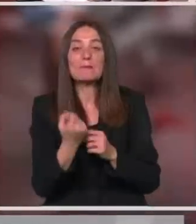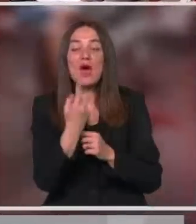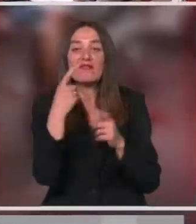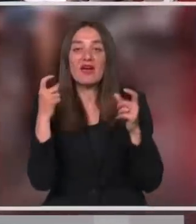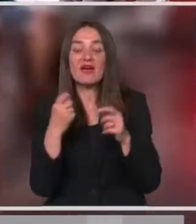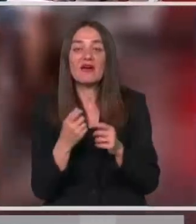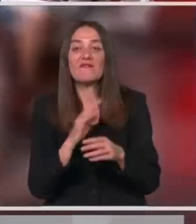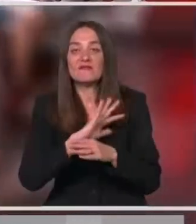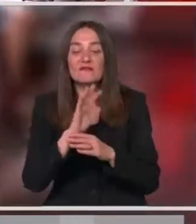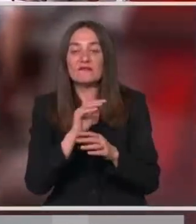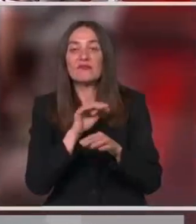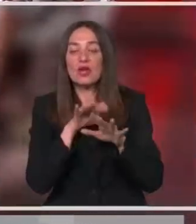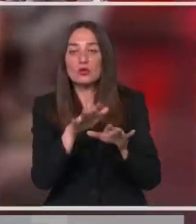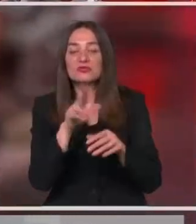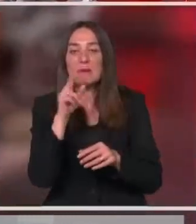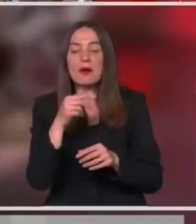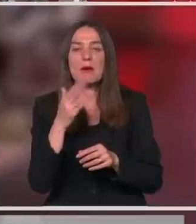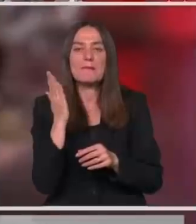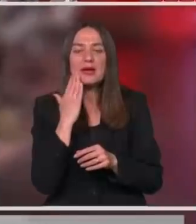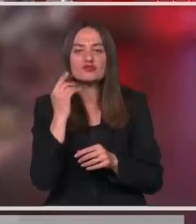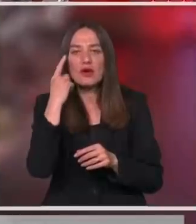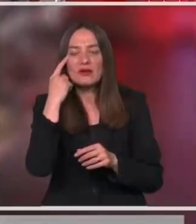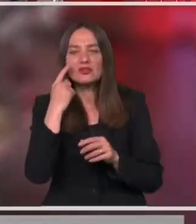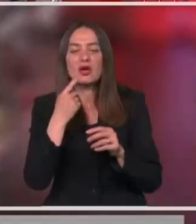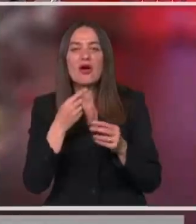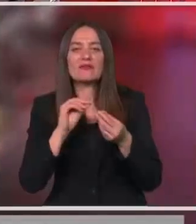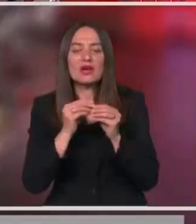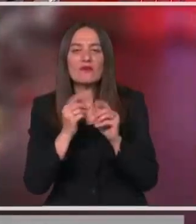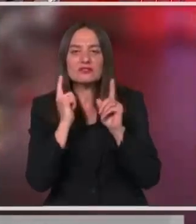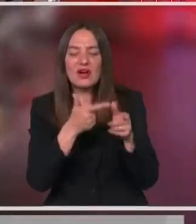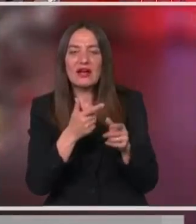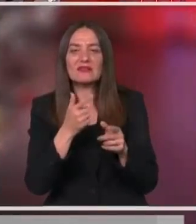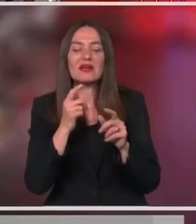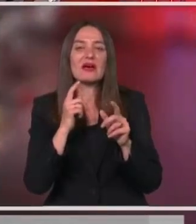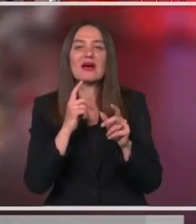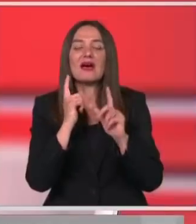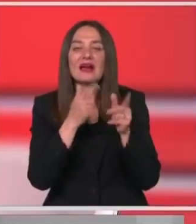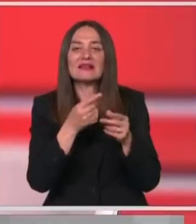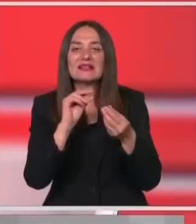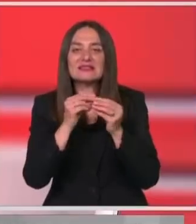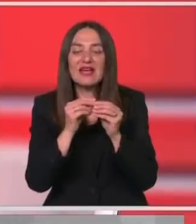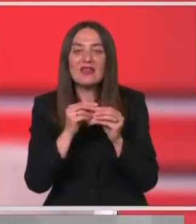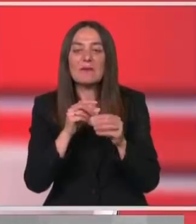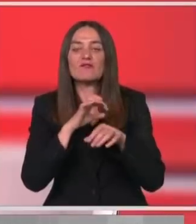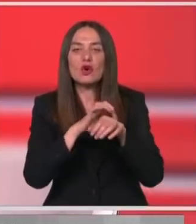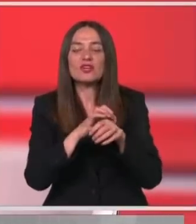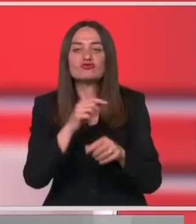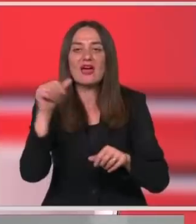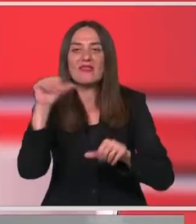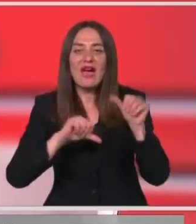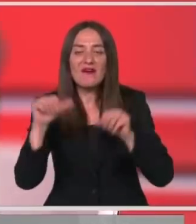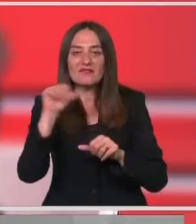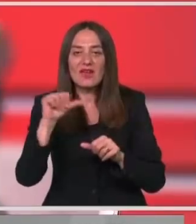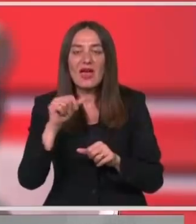Pa imamo američko-kineski trgovinski rat. Ja ću samo pročitati neke od njih. Rat cenama vodećih proizvođača nafte. Brexit imamo